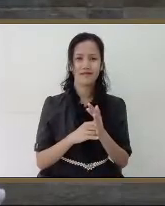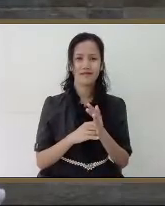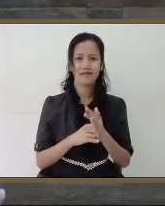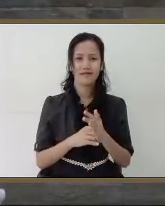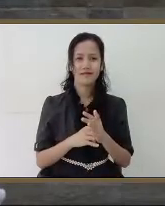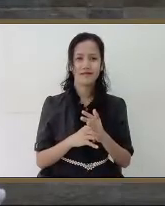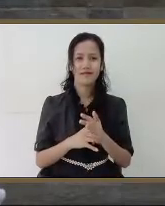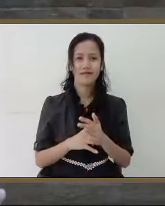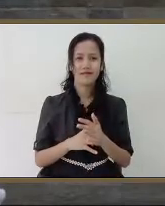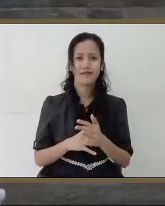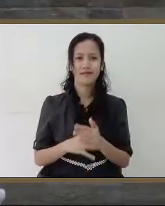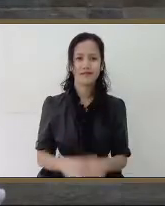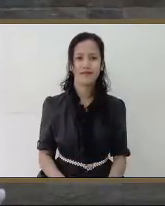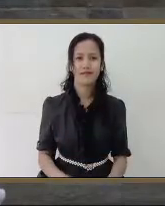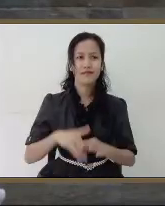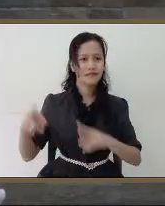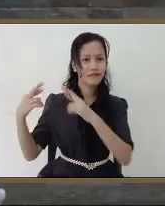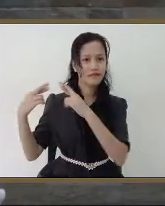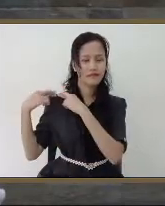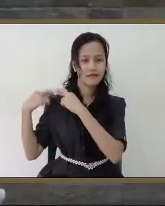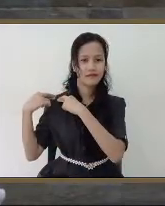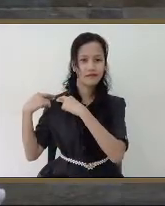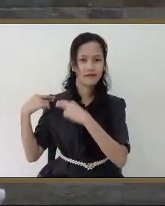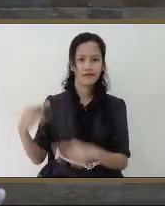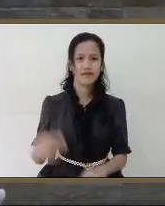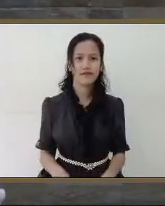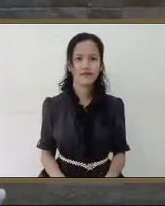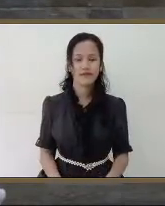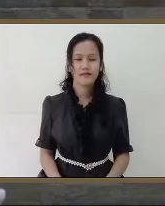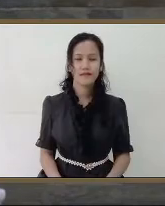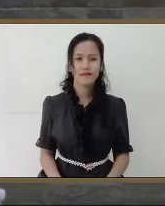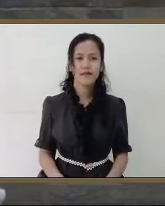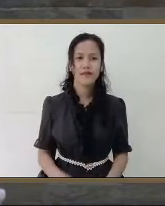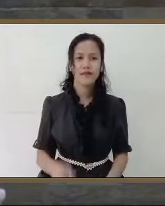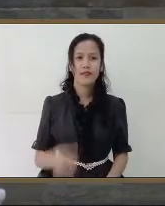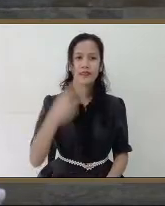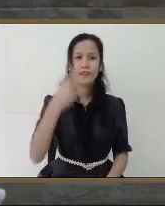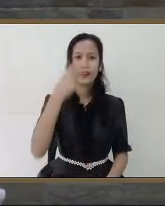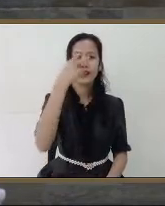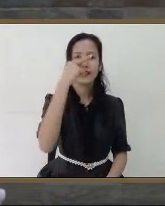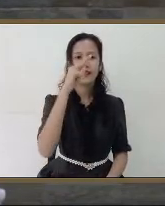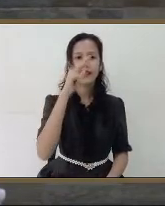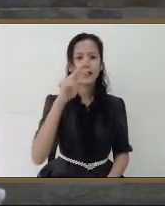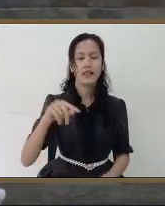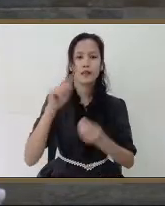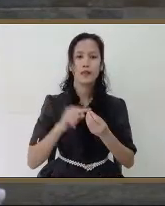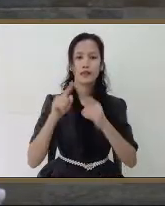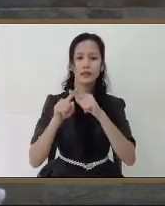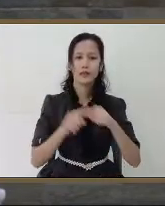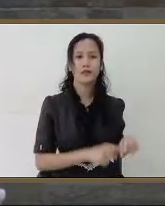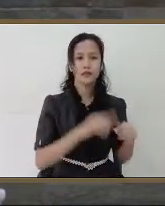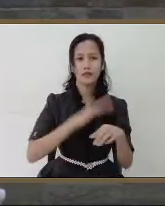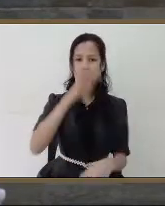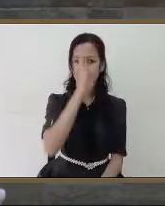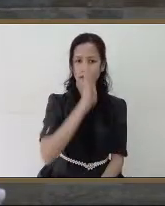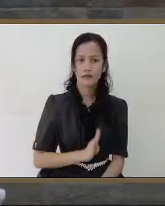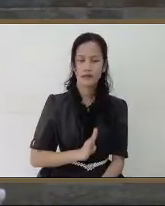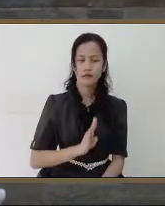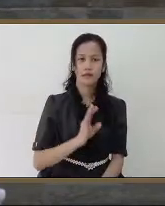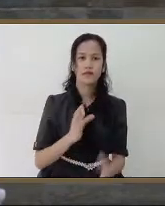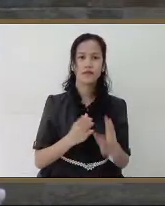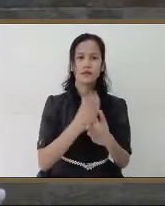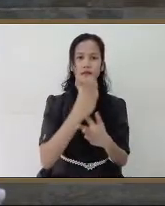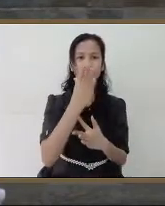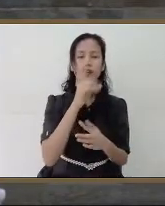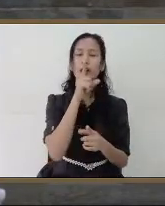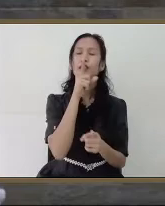regarding his task, makikita dyan na emphasize yung kanyang pagdepende sa Diyos. Okay, pagdidepende sa Diyos. True